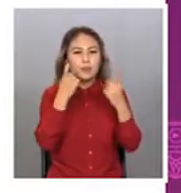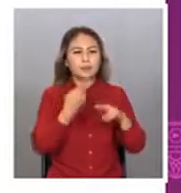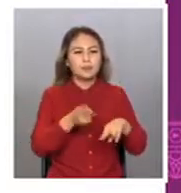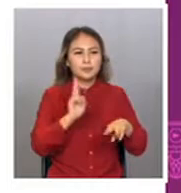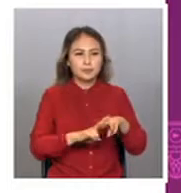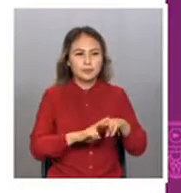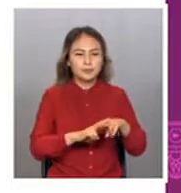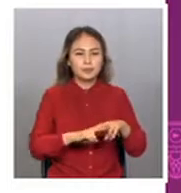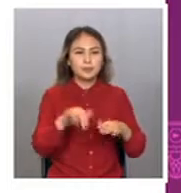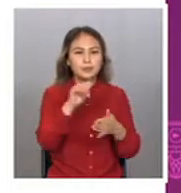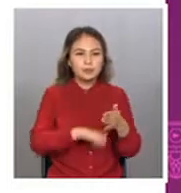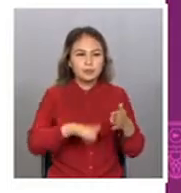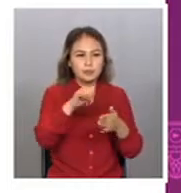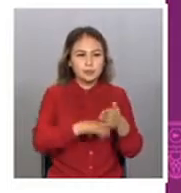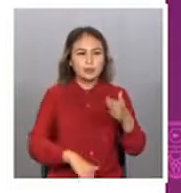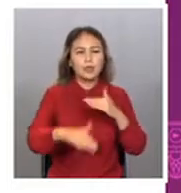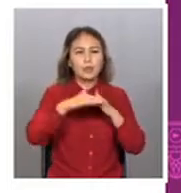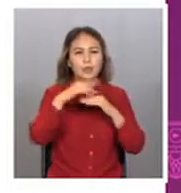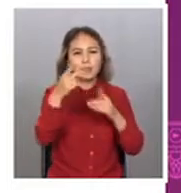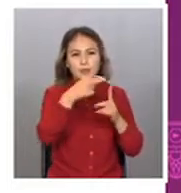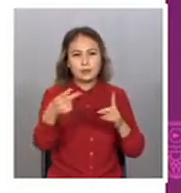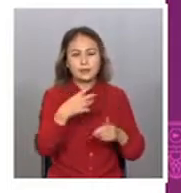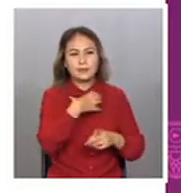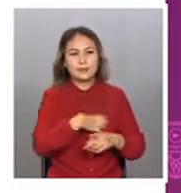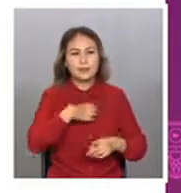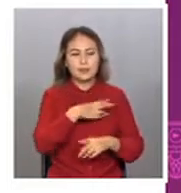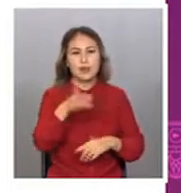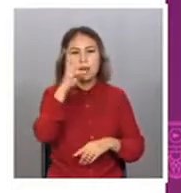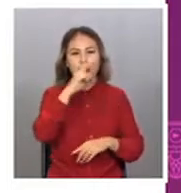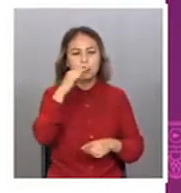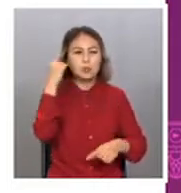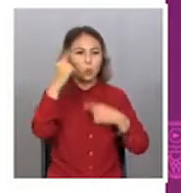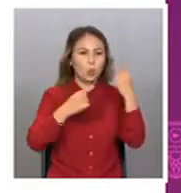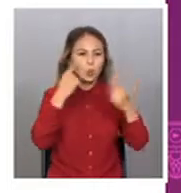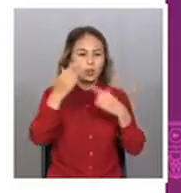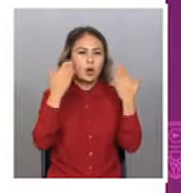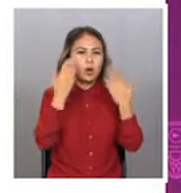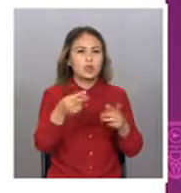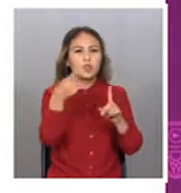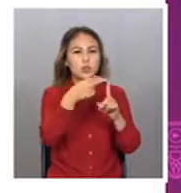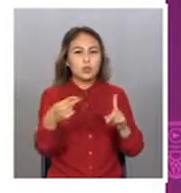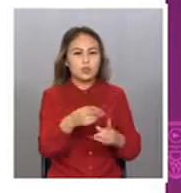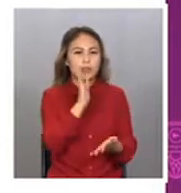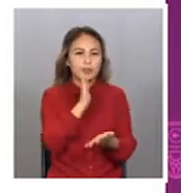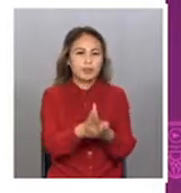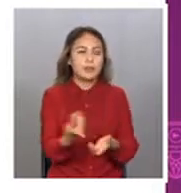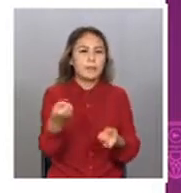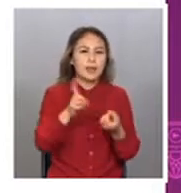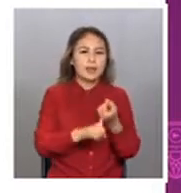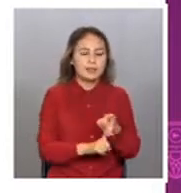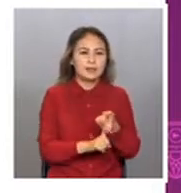табылады? Себебі, мәтіннің негізгі айтылатын ойы осы сөйлемен тікелей